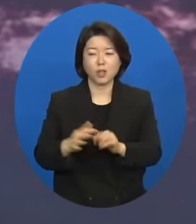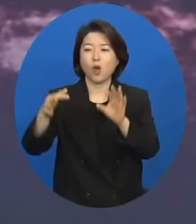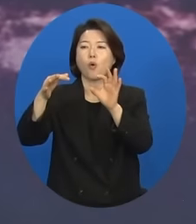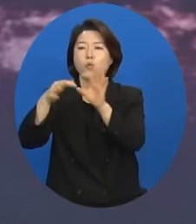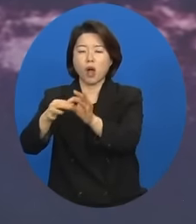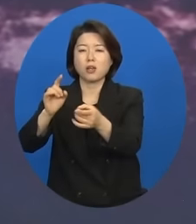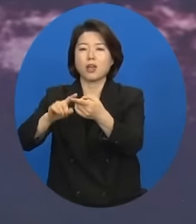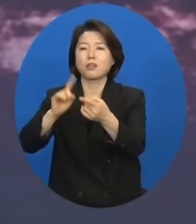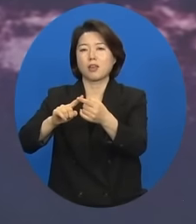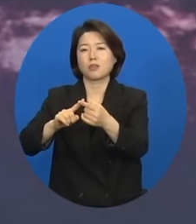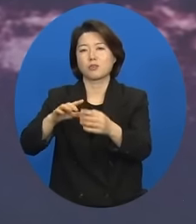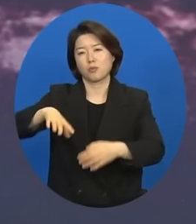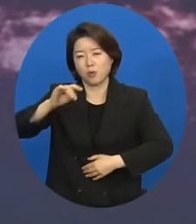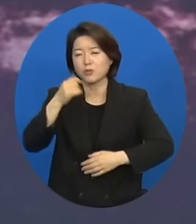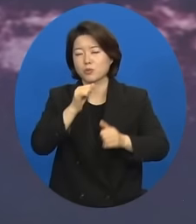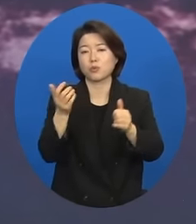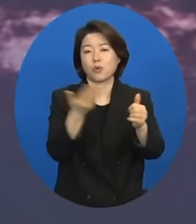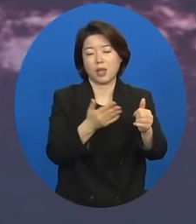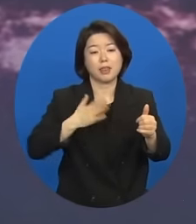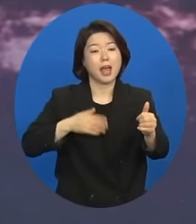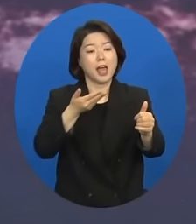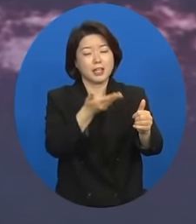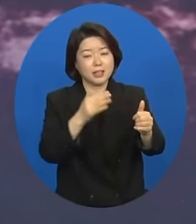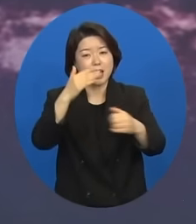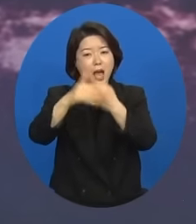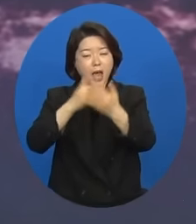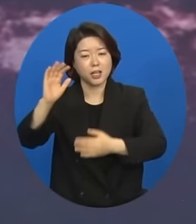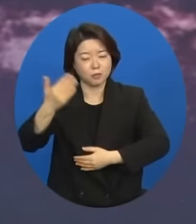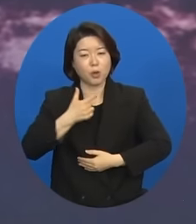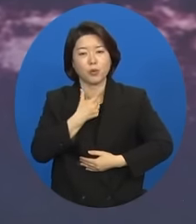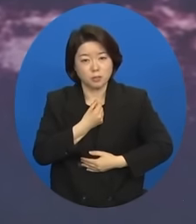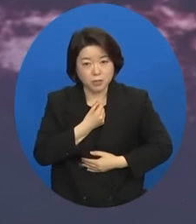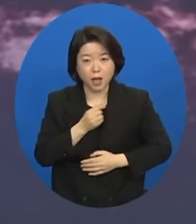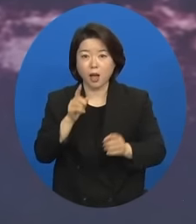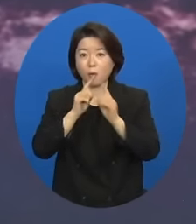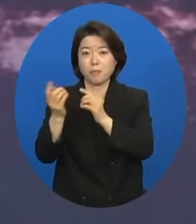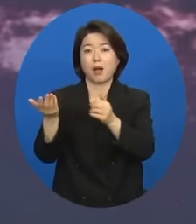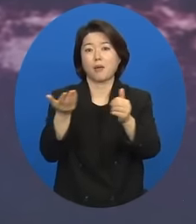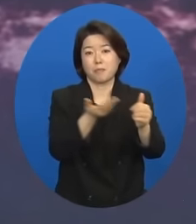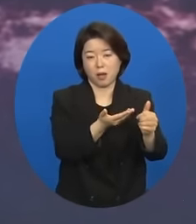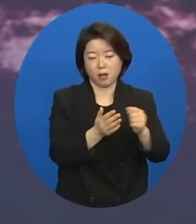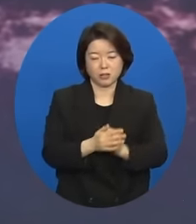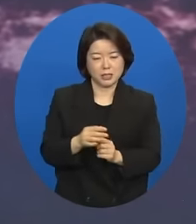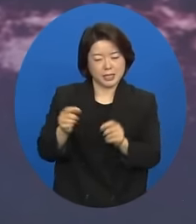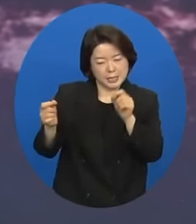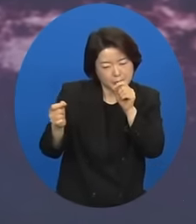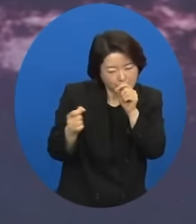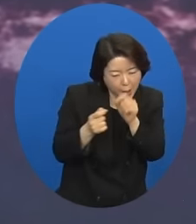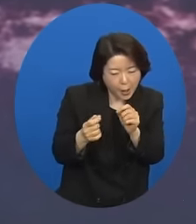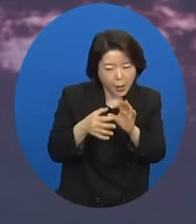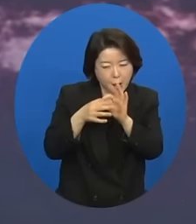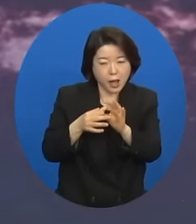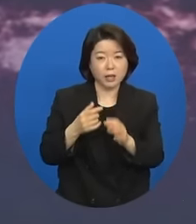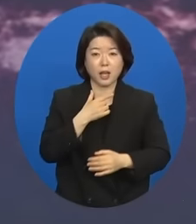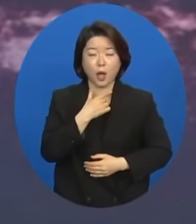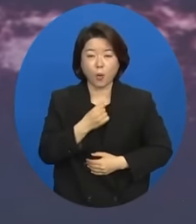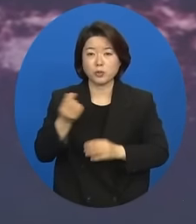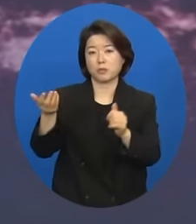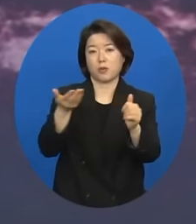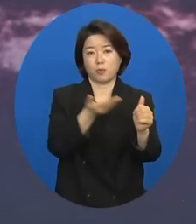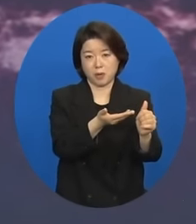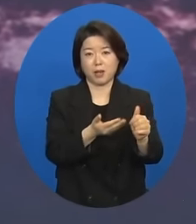너의 하나님이 될 거야 그거를 먼저 말씀을 하시는 것이죠 기쁜 관계를 맺고 싶다는 것입니다 여러분 생각해 보세요